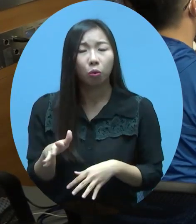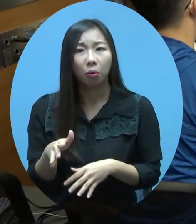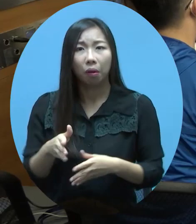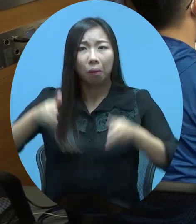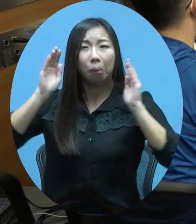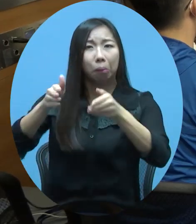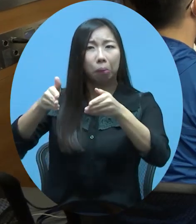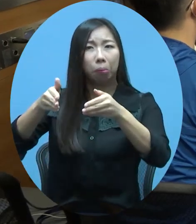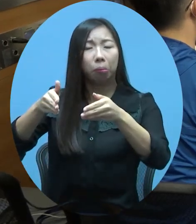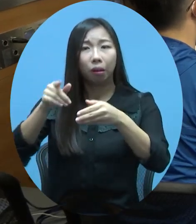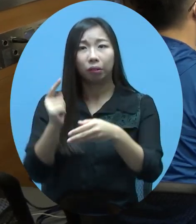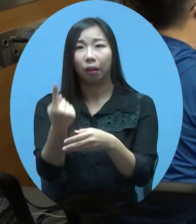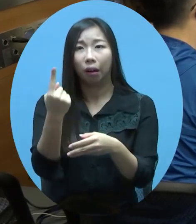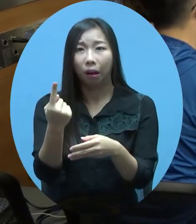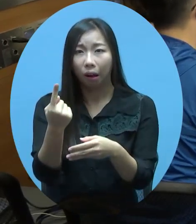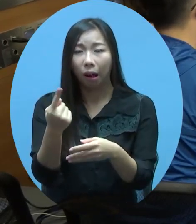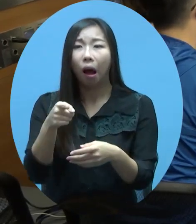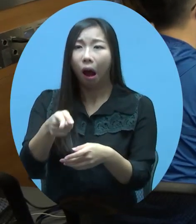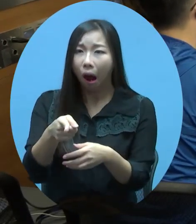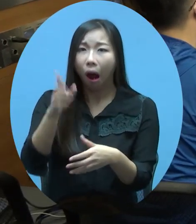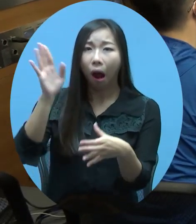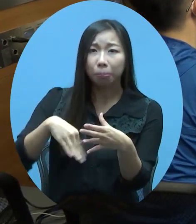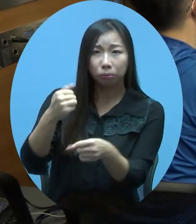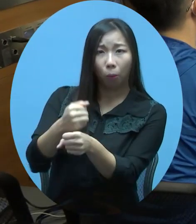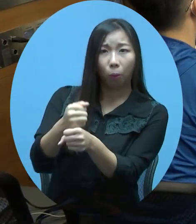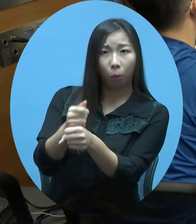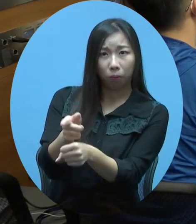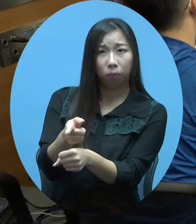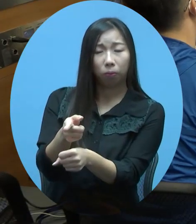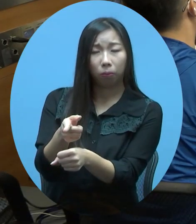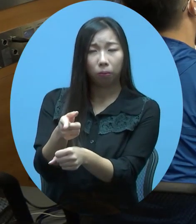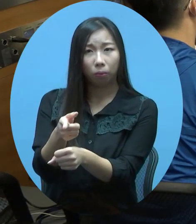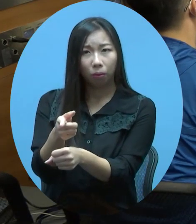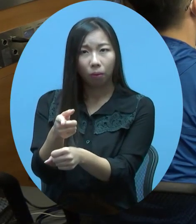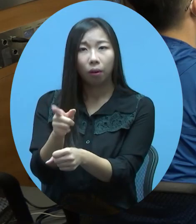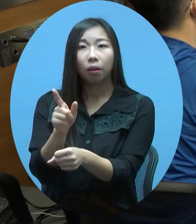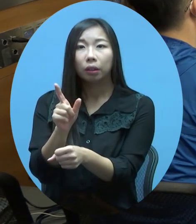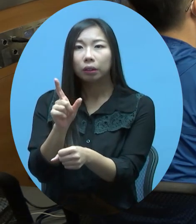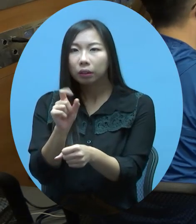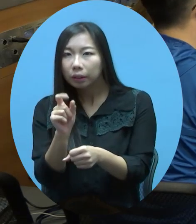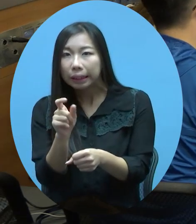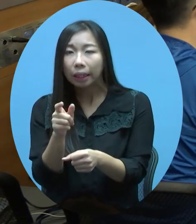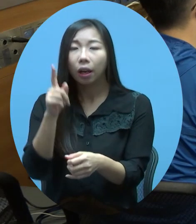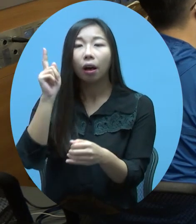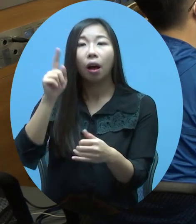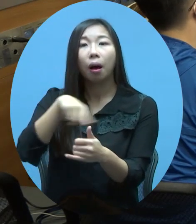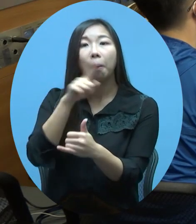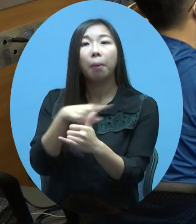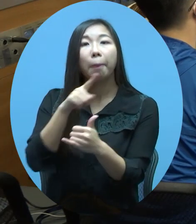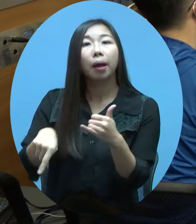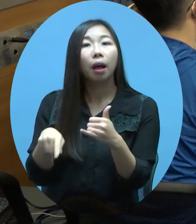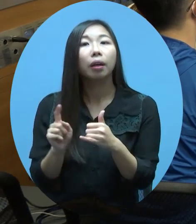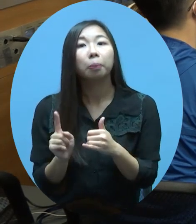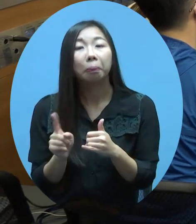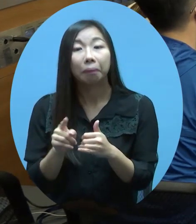於他們是因為參與罷工，他們即最低限度會有啲乜嘢嘅後果咧？即係淨係